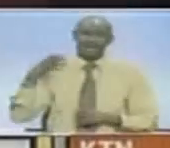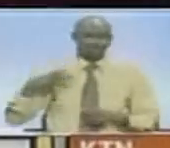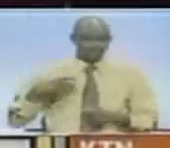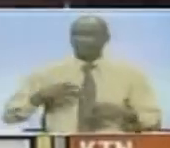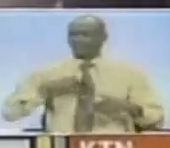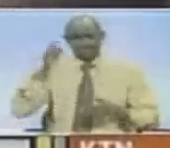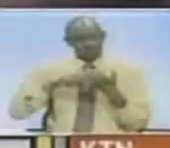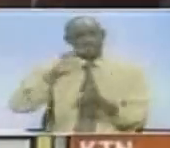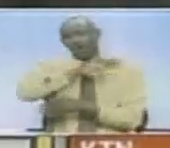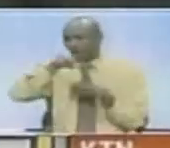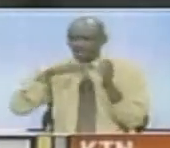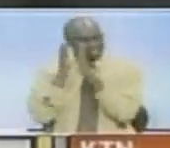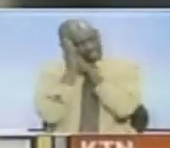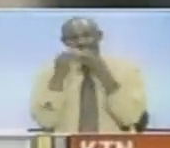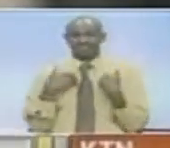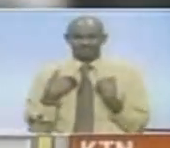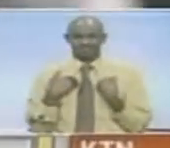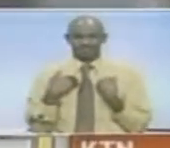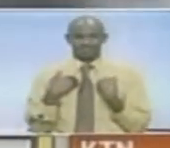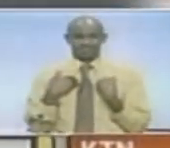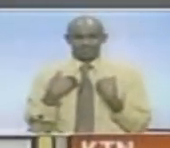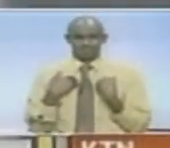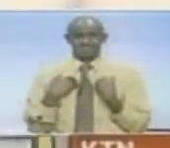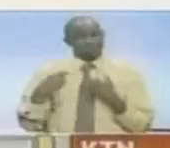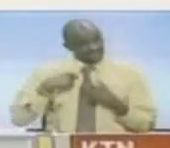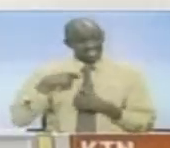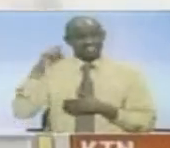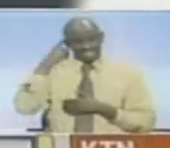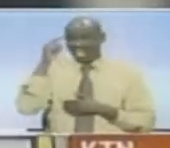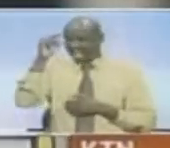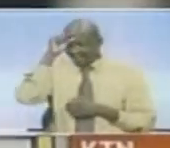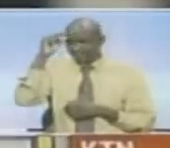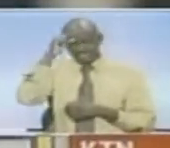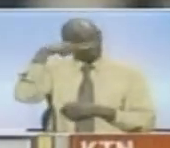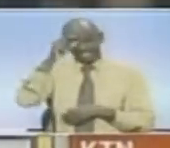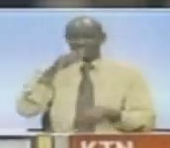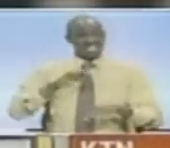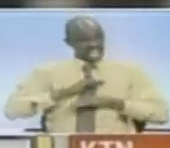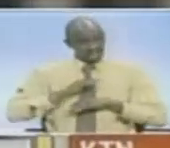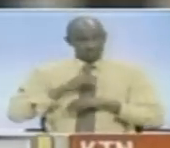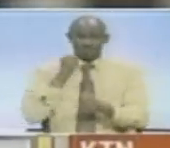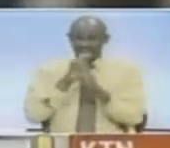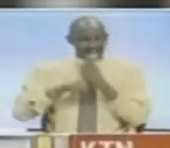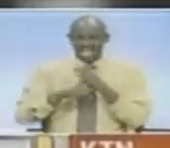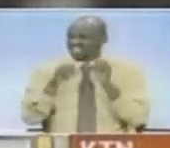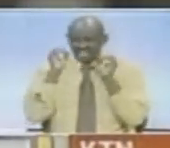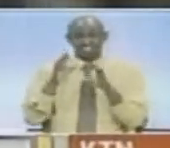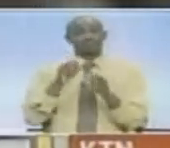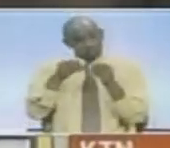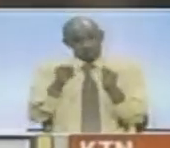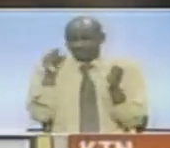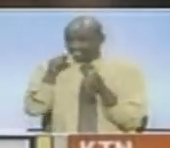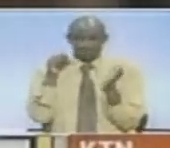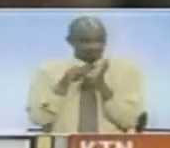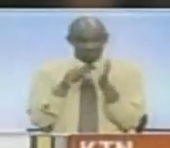nyote mmelala. I don't think that the government is doing enough to solve this